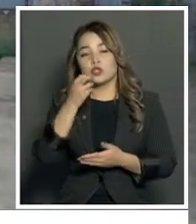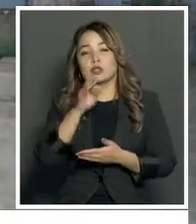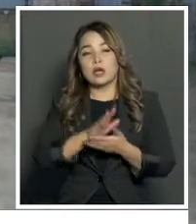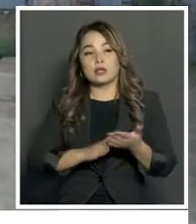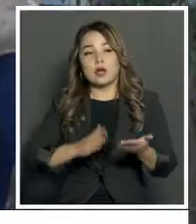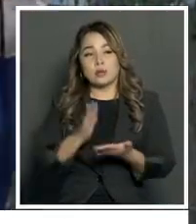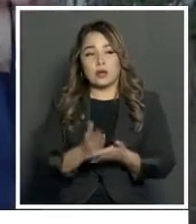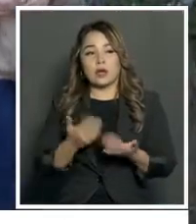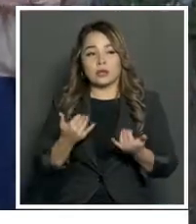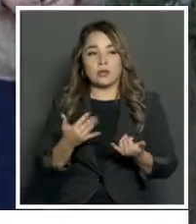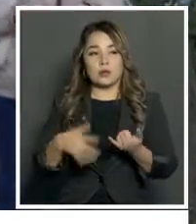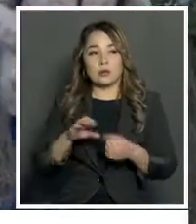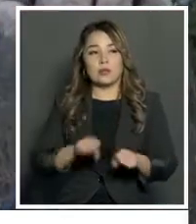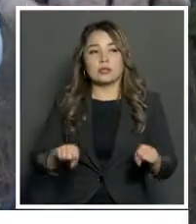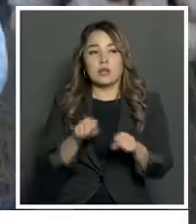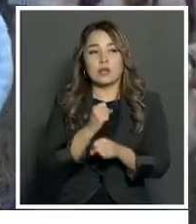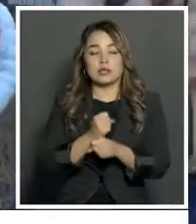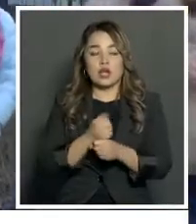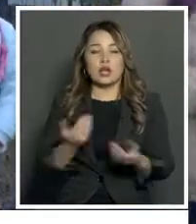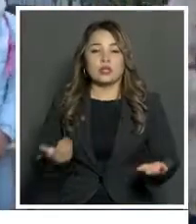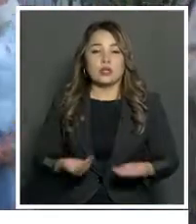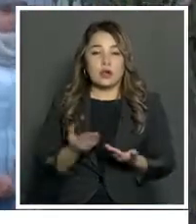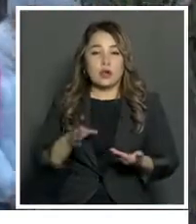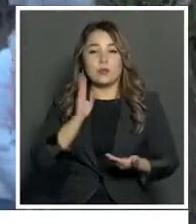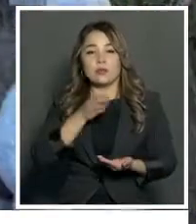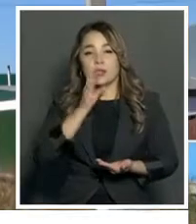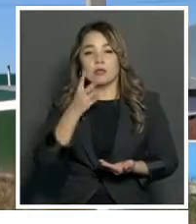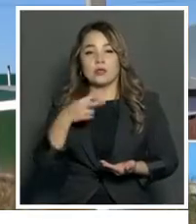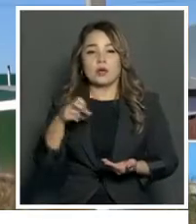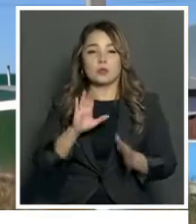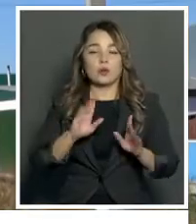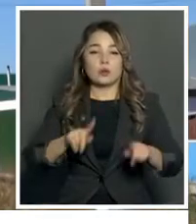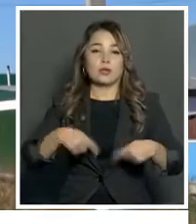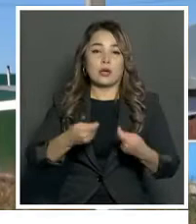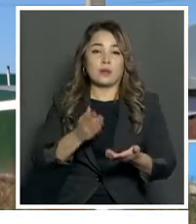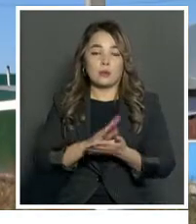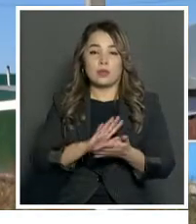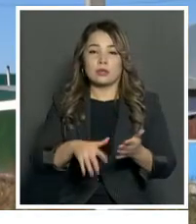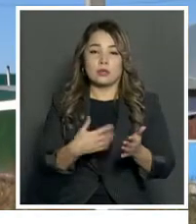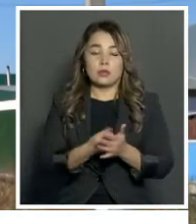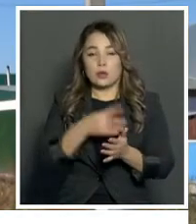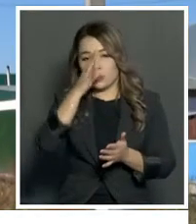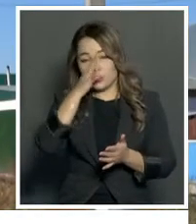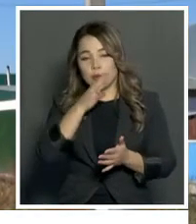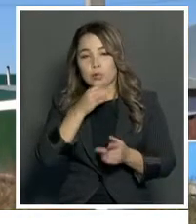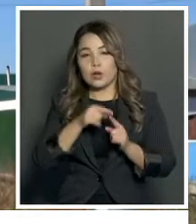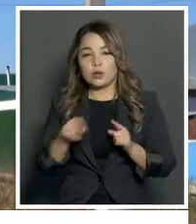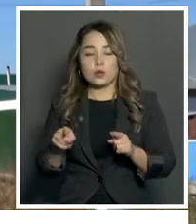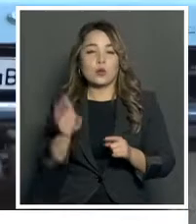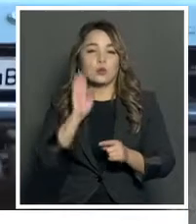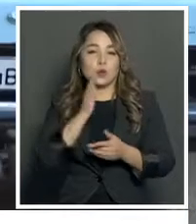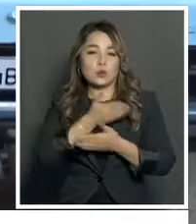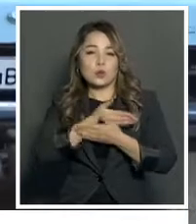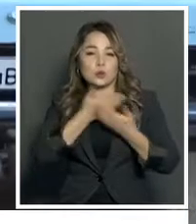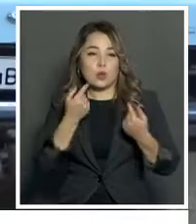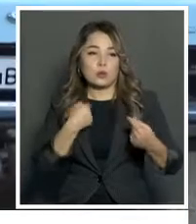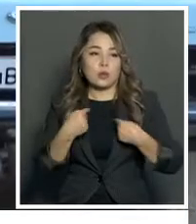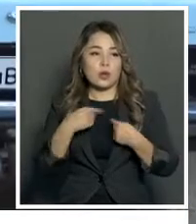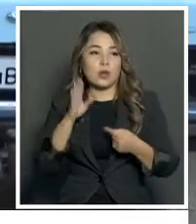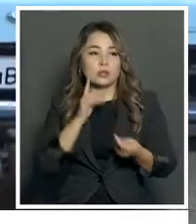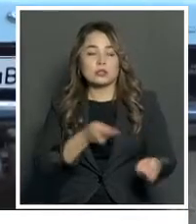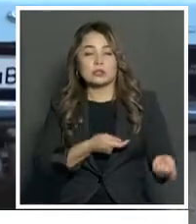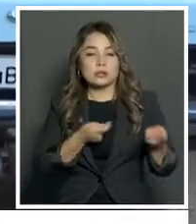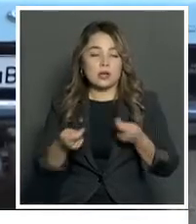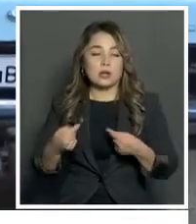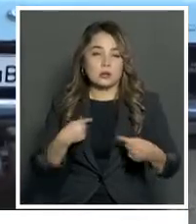созылды. Желіске қосылғанымен тіршілік нәрі 2 апта ғана берілген. Одан бері 4 ай өтті, су жоқ. Қазір тұрғындар тасып ішіп